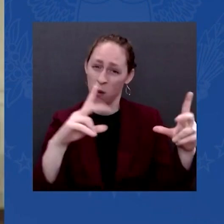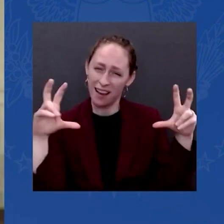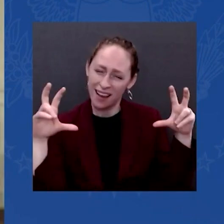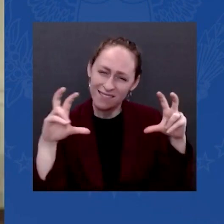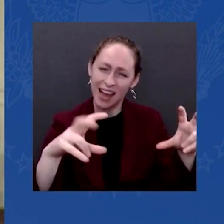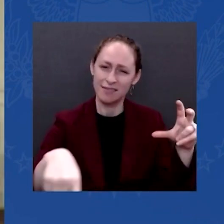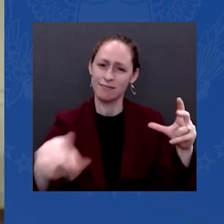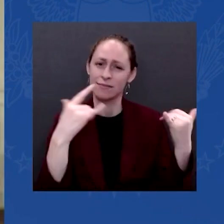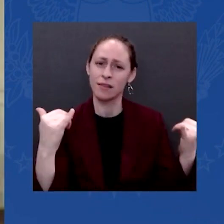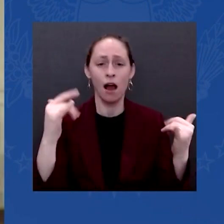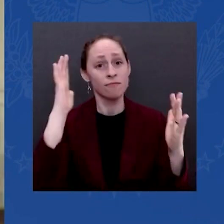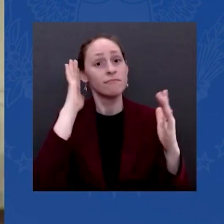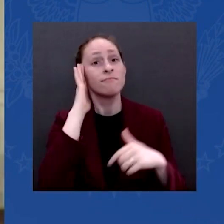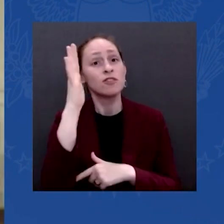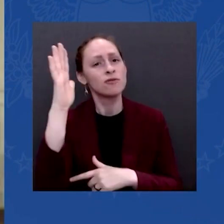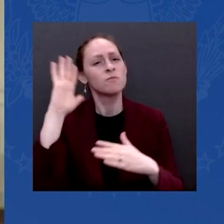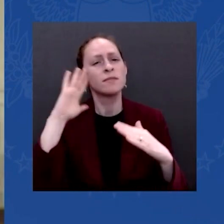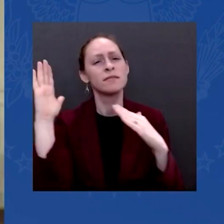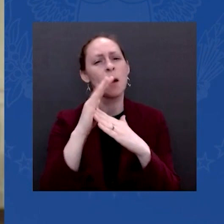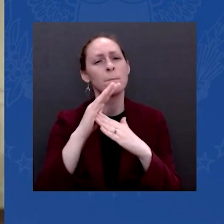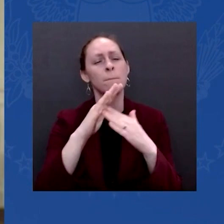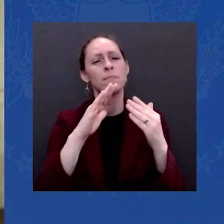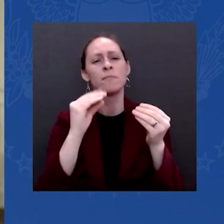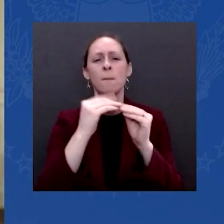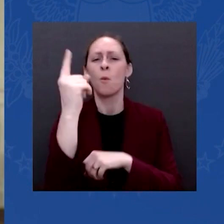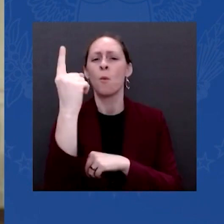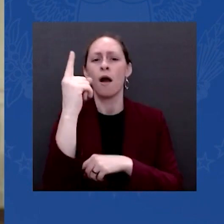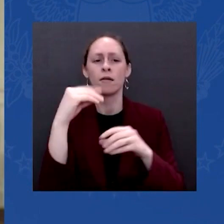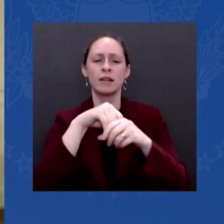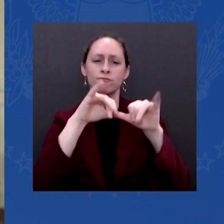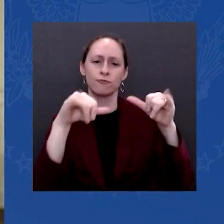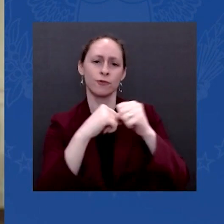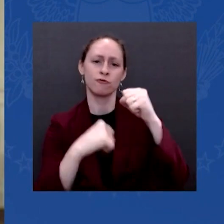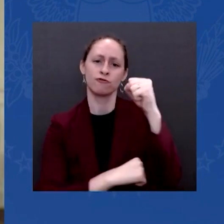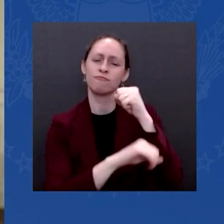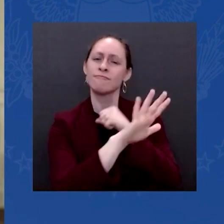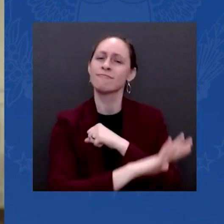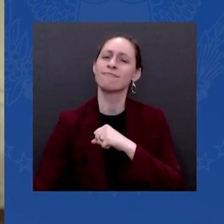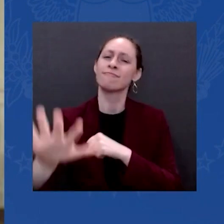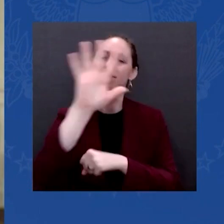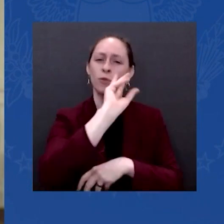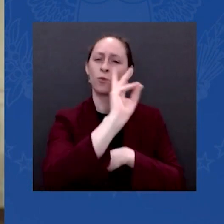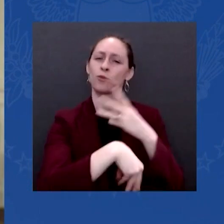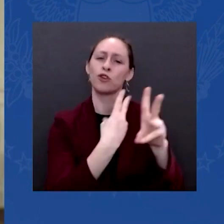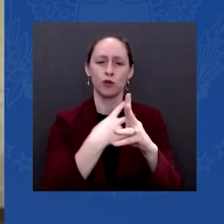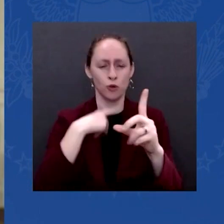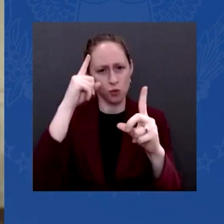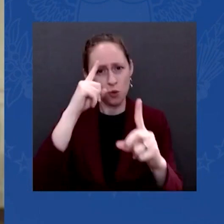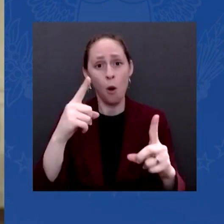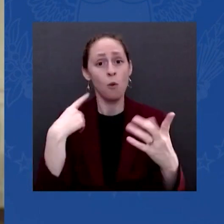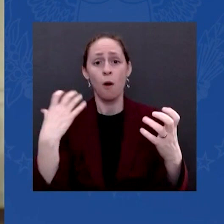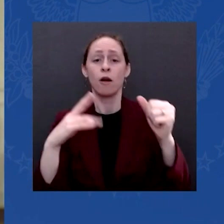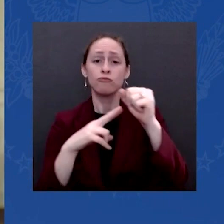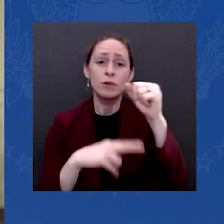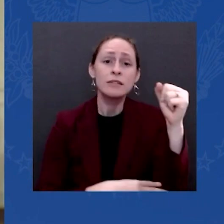lotnisk. Poprawimy jakość instalacji wodnych. Każdy Amerykanin będzie mógł odkręcić kran i napić się czystej wody, zarówno w mieście, jak i na wsi.